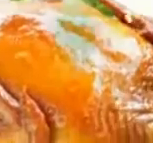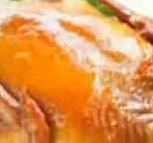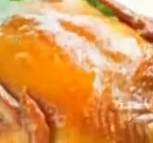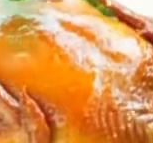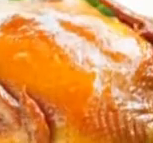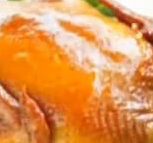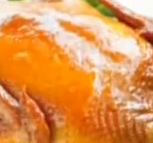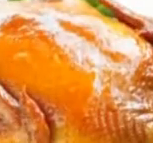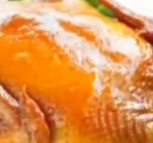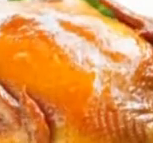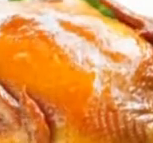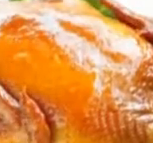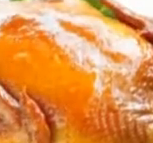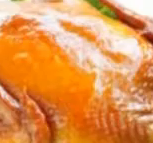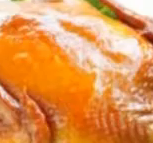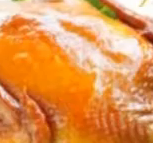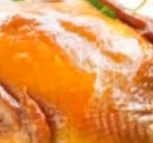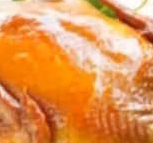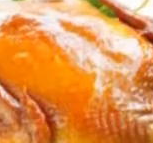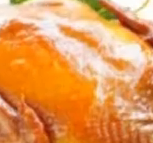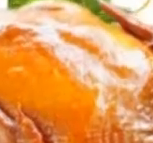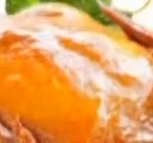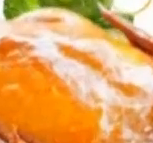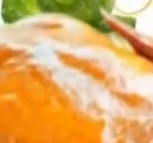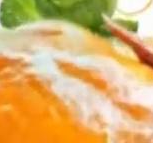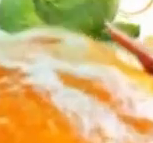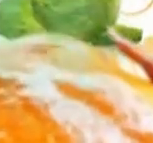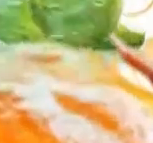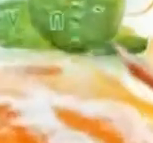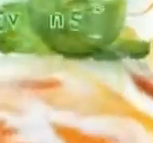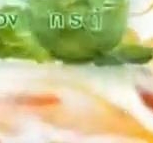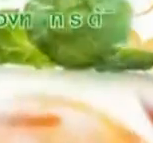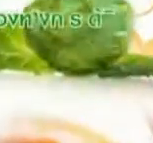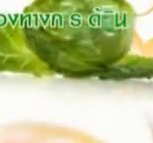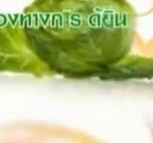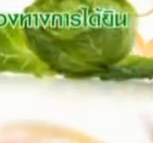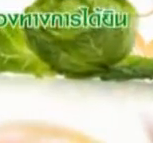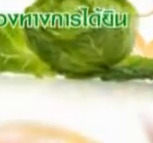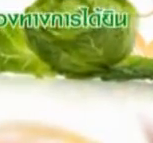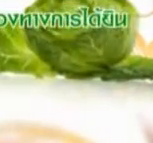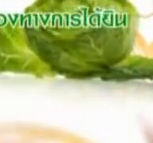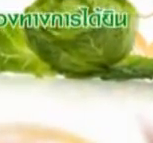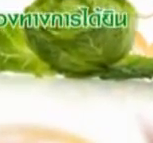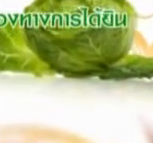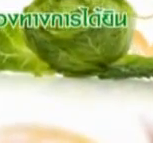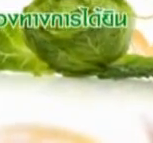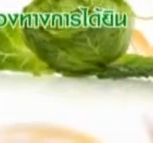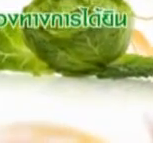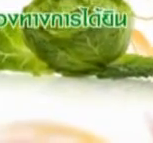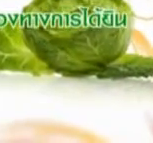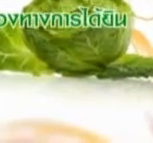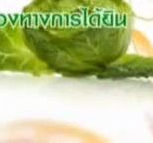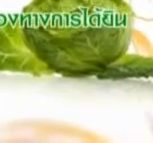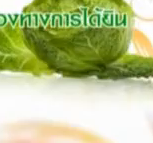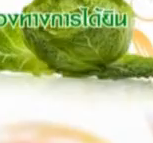นมาด้วยคนไทย ค่ะ ตาใครทำได้ทั้งขาวและหวานเครื่องปรุง